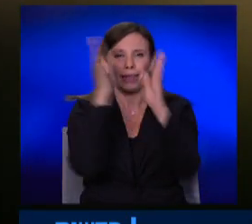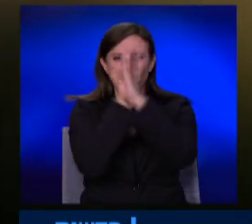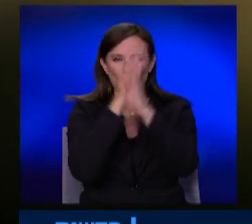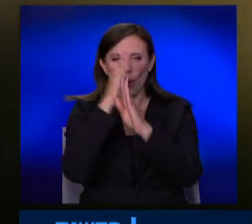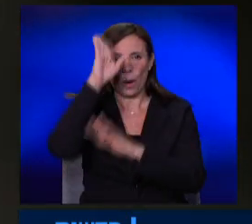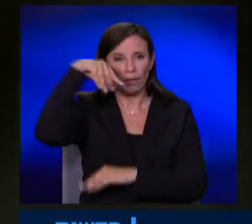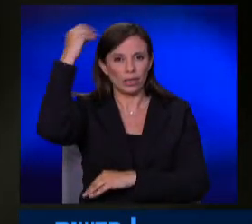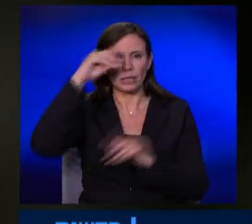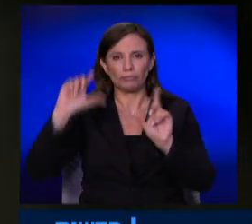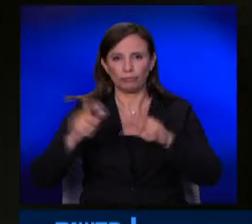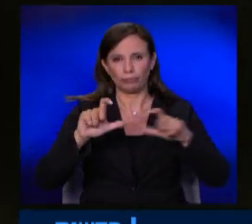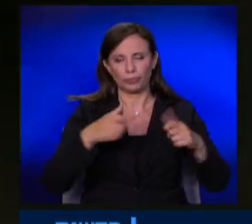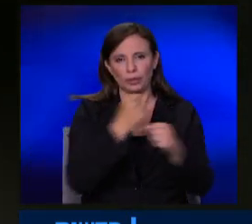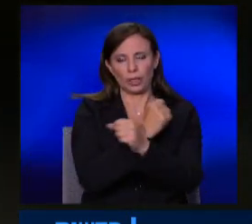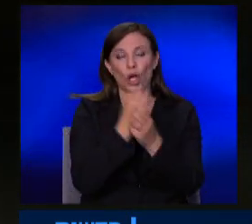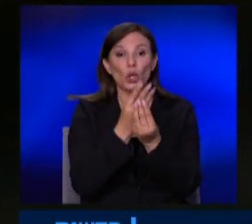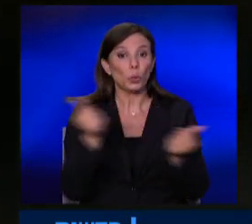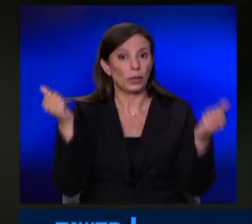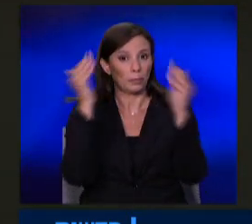מבוקשים החשודים בפעילות טרור.